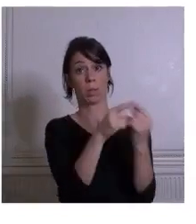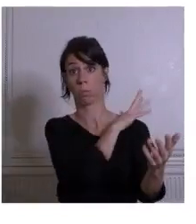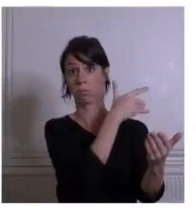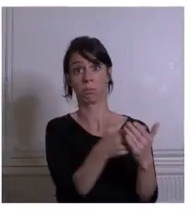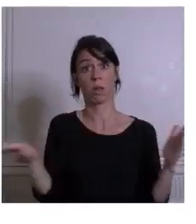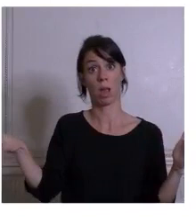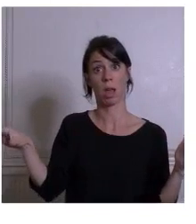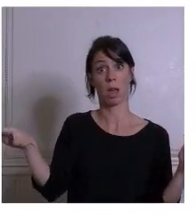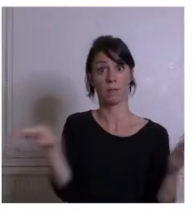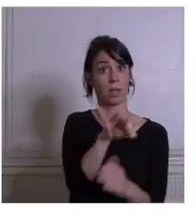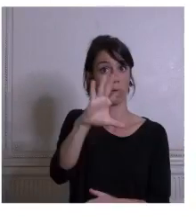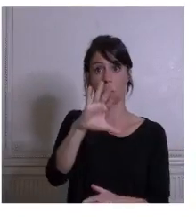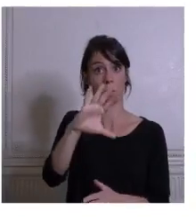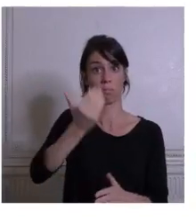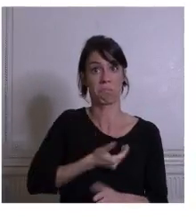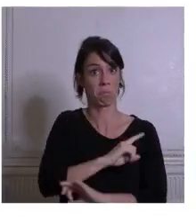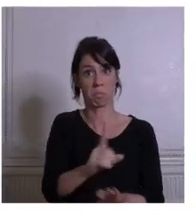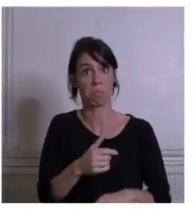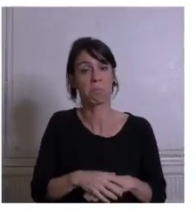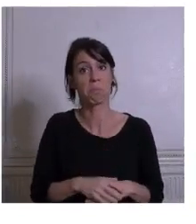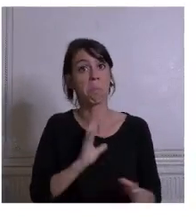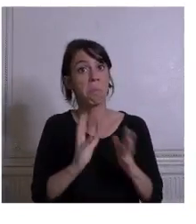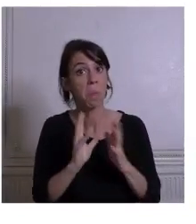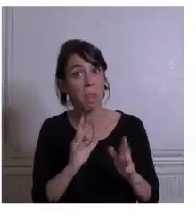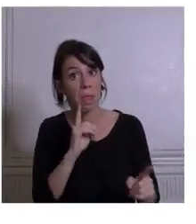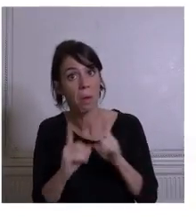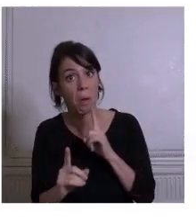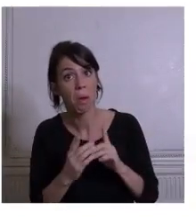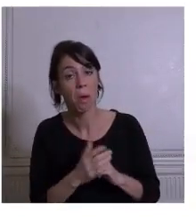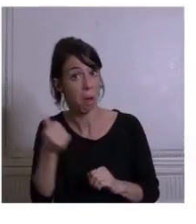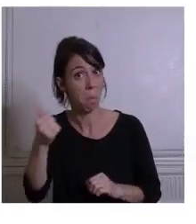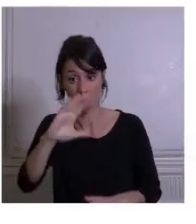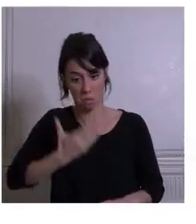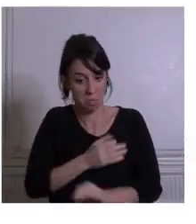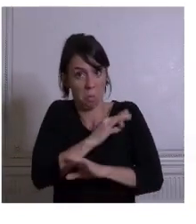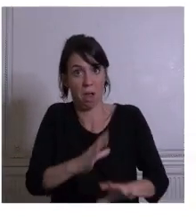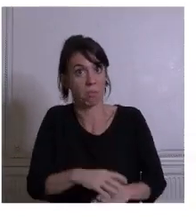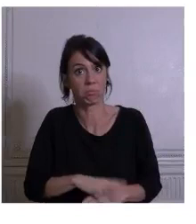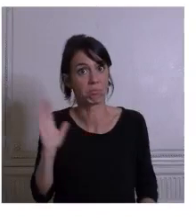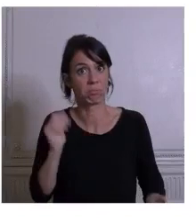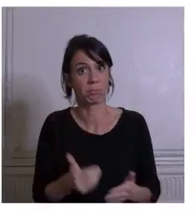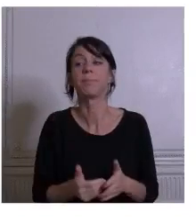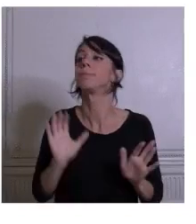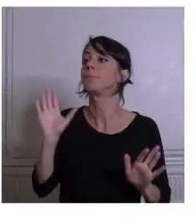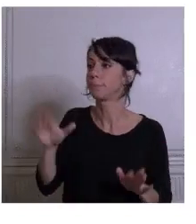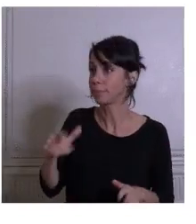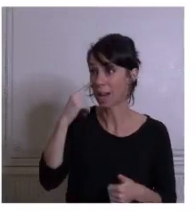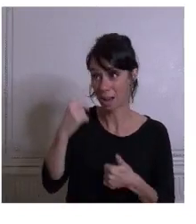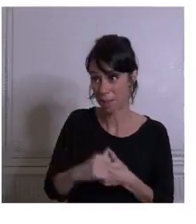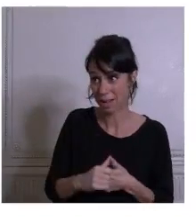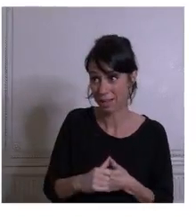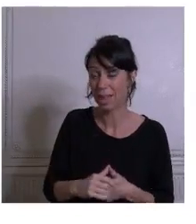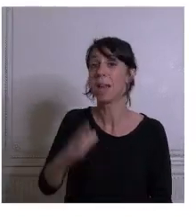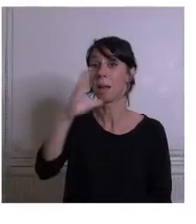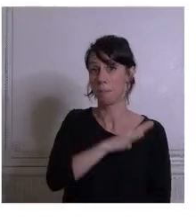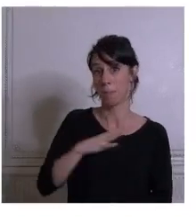bien. 2676 téléchargements pendant que vous réparez la moumoute. La fameuse. On a beaucoup les principaux, on va dire